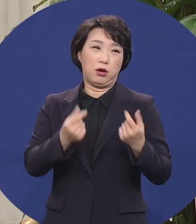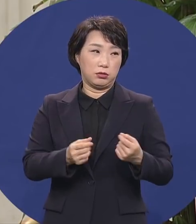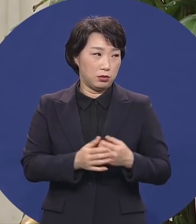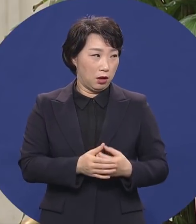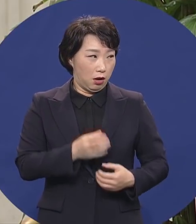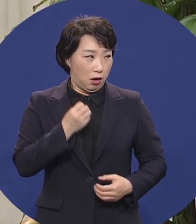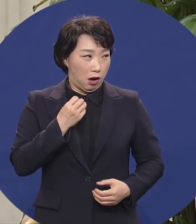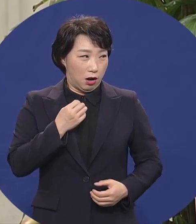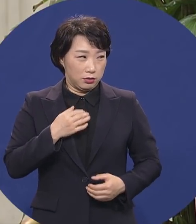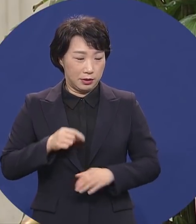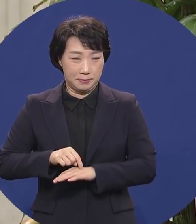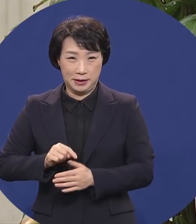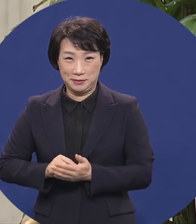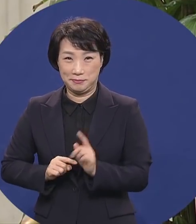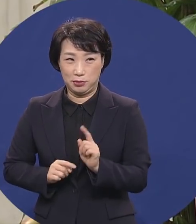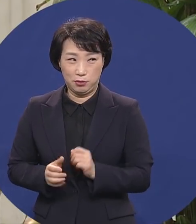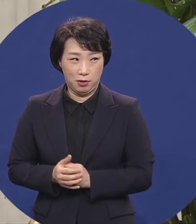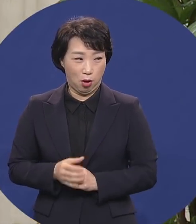속으로